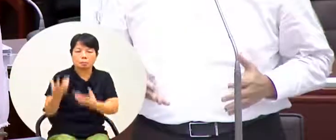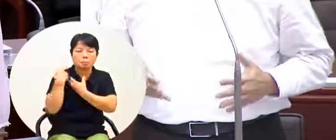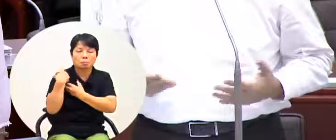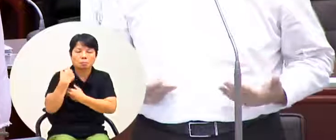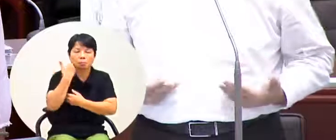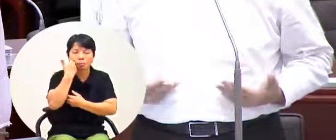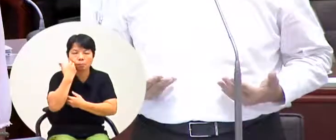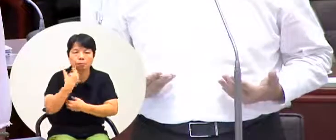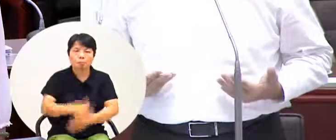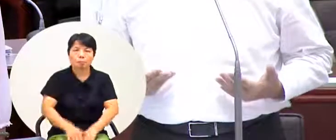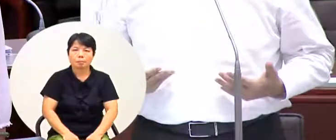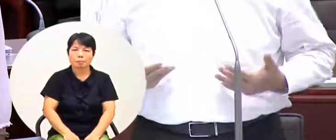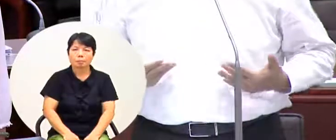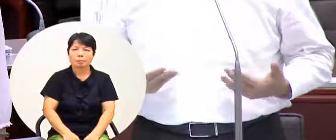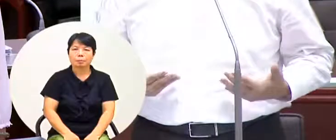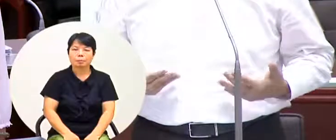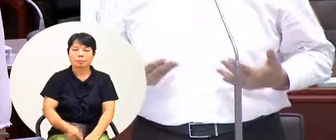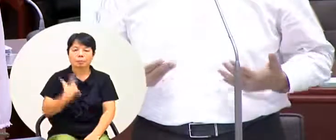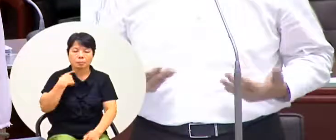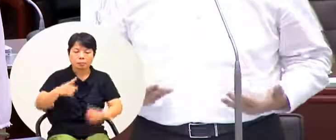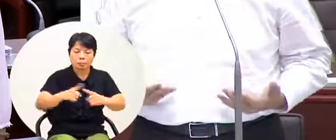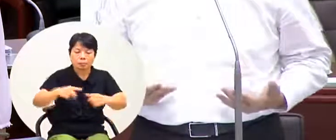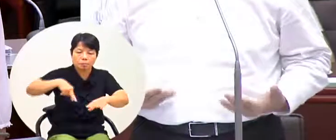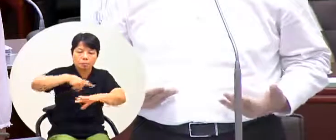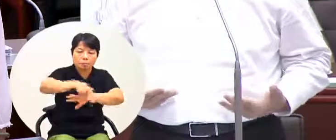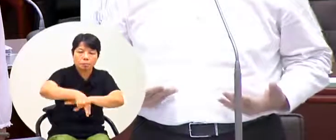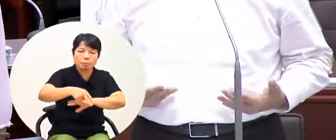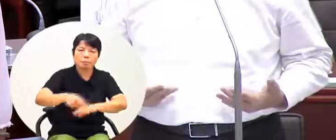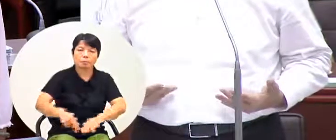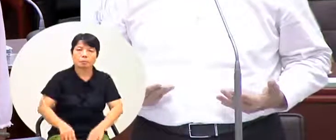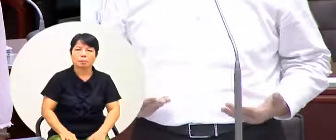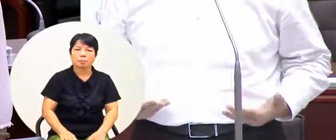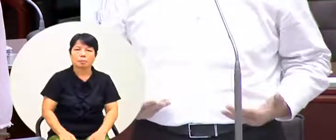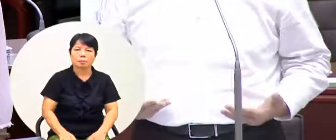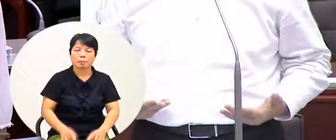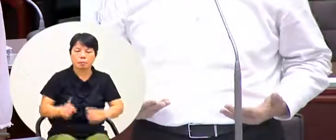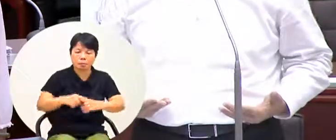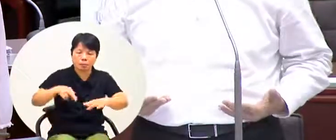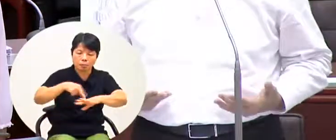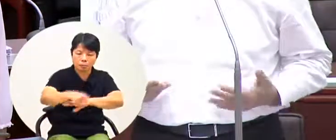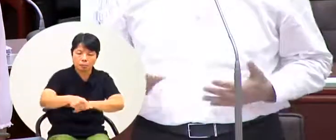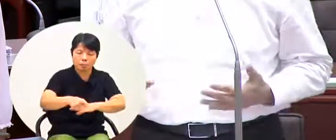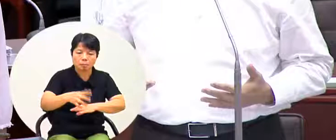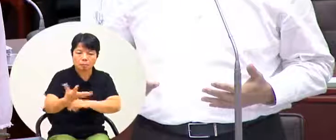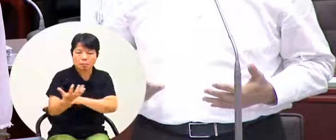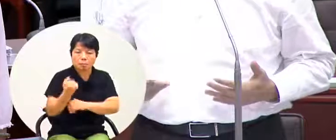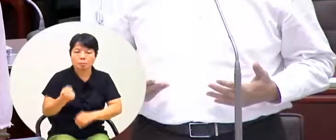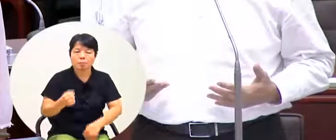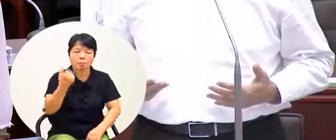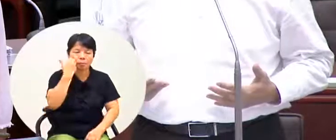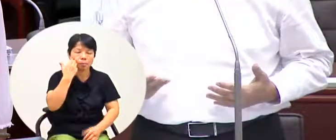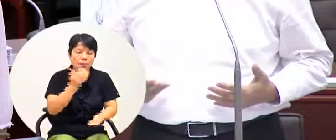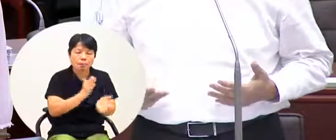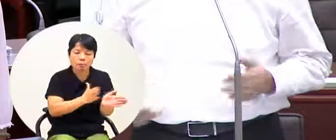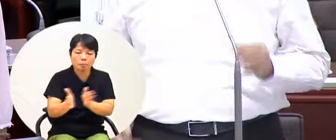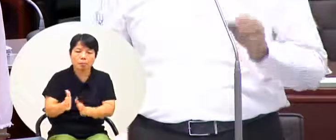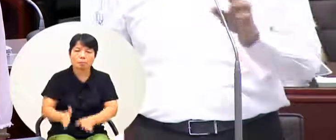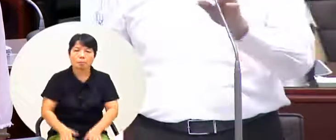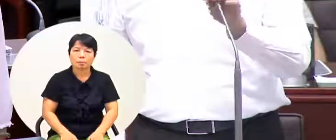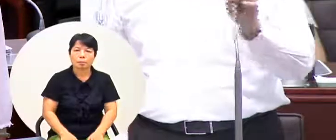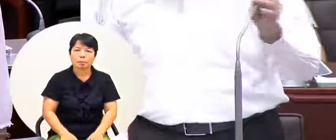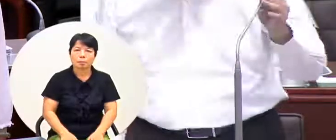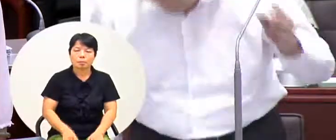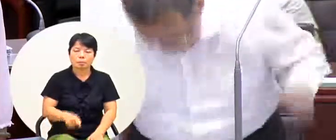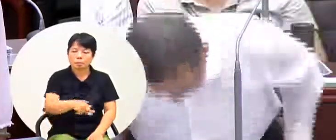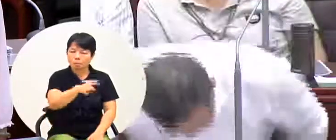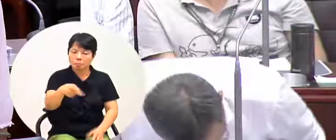人行步道老弱妇孺的人行步道的友善权，谁来处理？我想这个部分呢，大家都要互相思考。谢